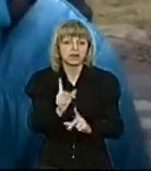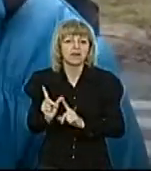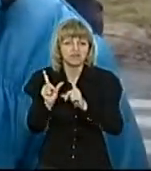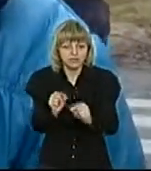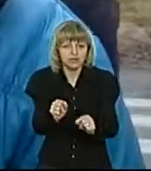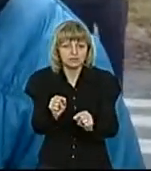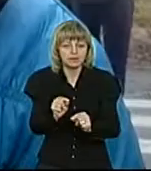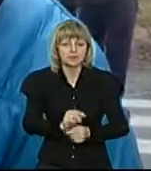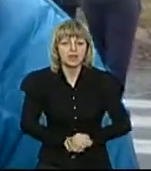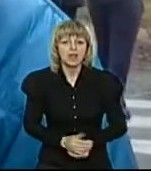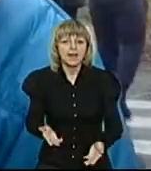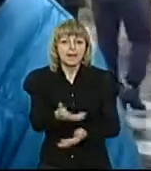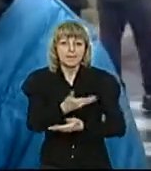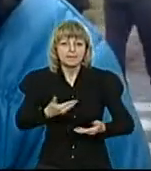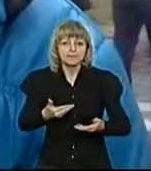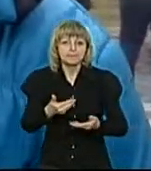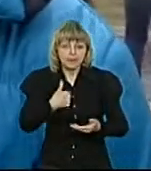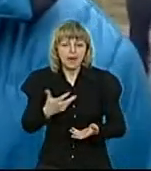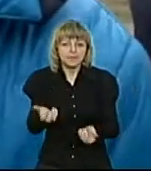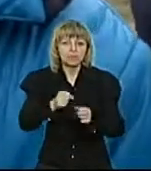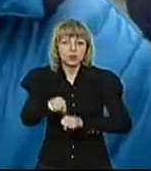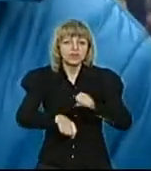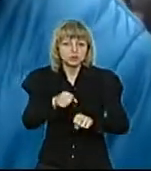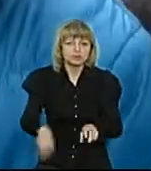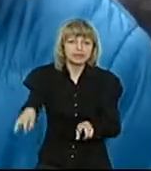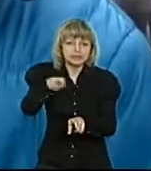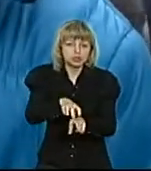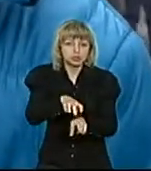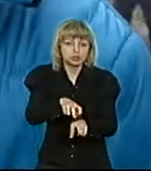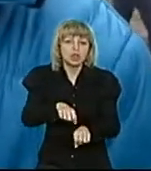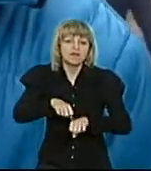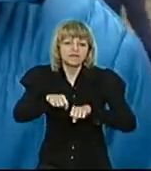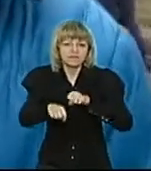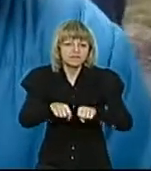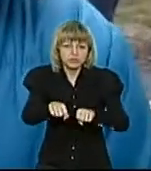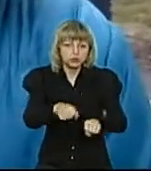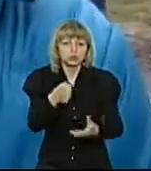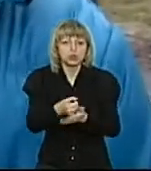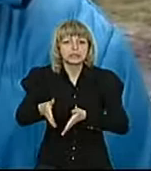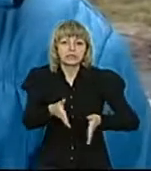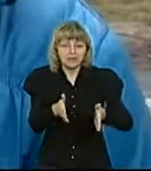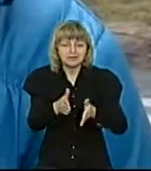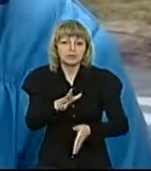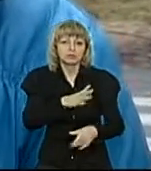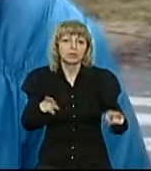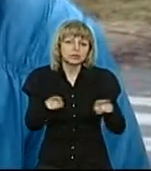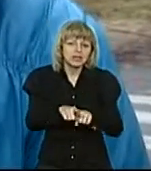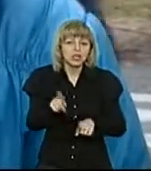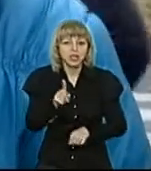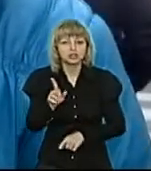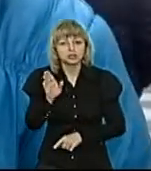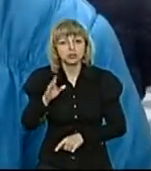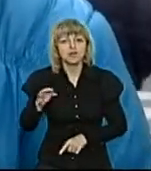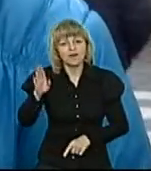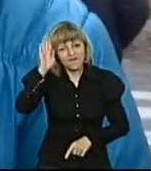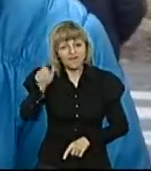доїхати. Беру велосипеда, сажу дитину. Везу на трасу. Було таке, що він ще